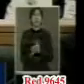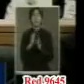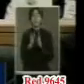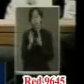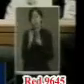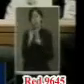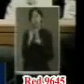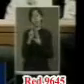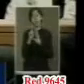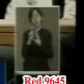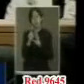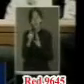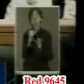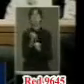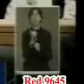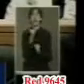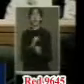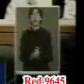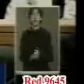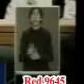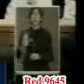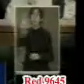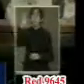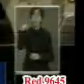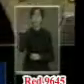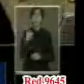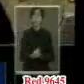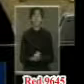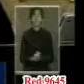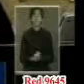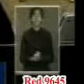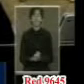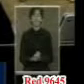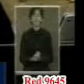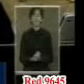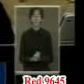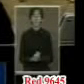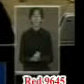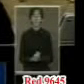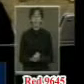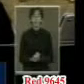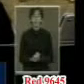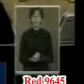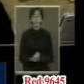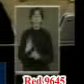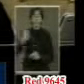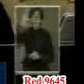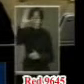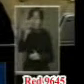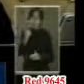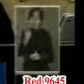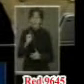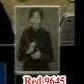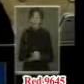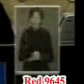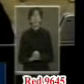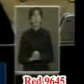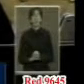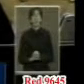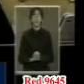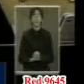าทีเขาก็ไปหักใน198นาท ีประท้วงครับคุณเรืองไกรประท้วงประท้วงเรื่องอะไรคุณเรืองไกร